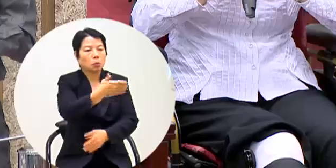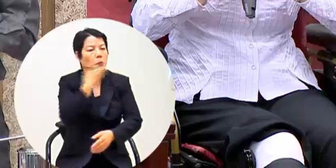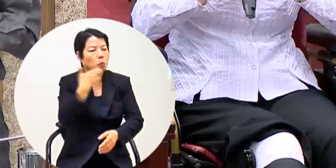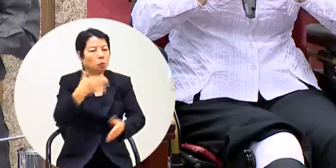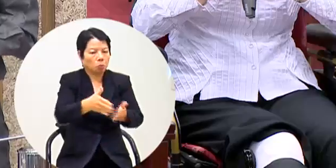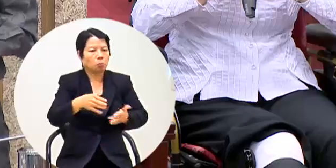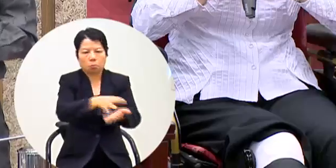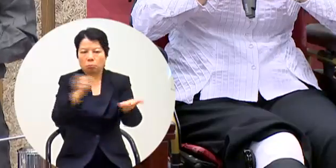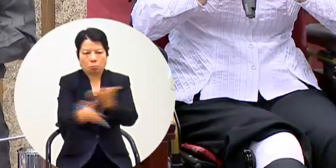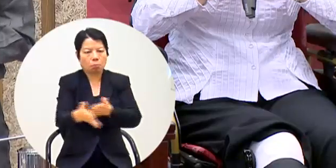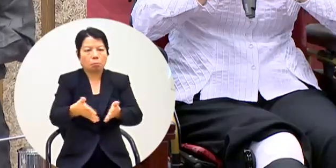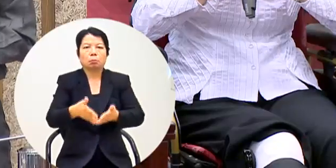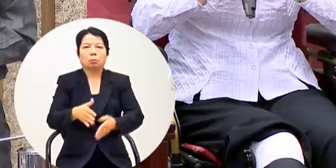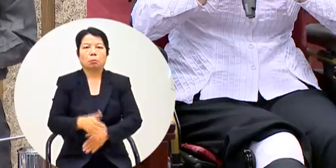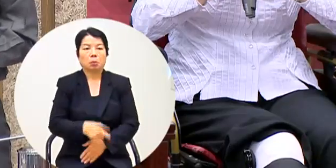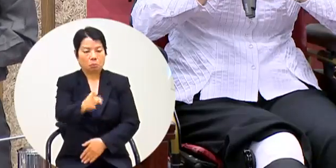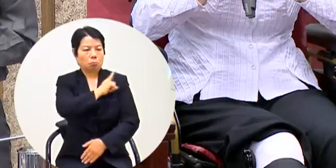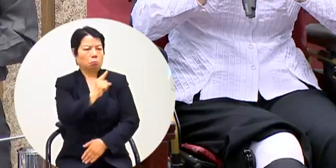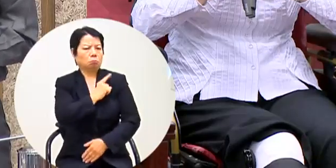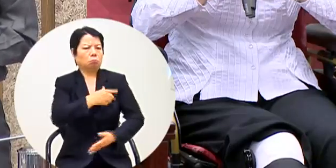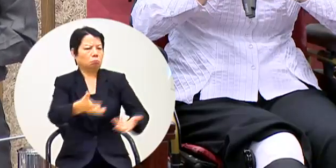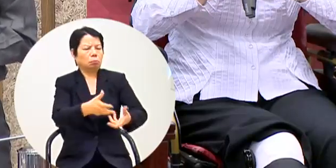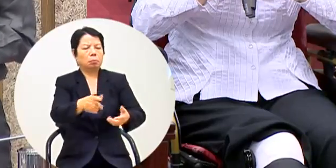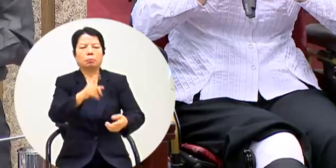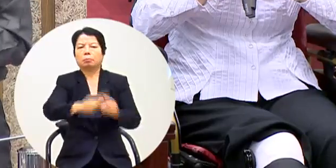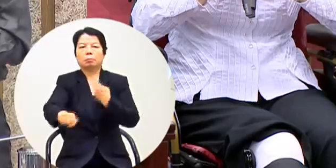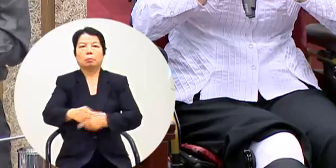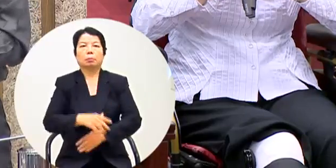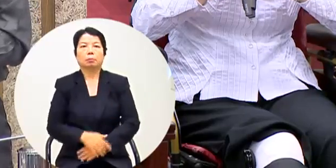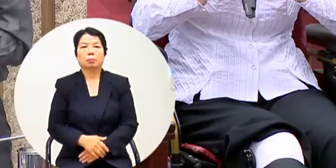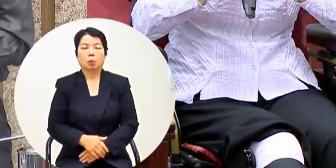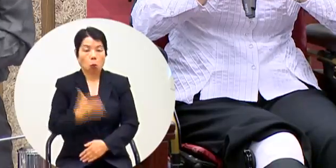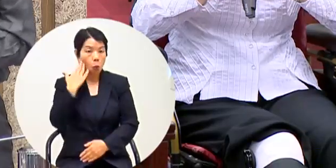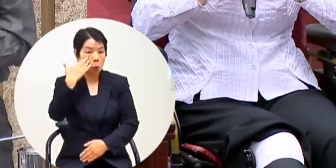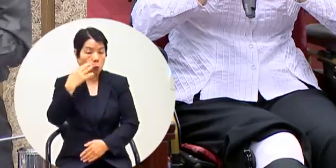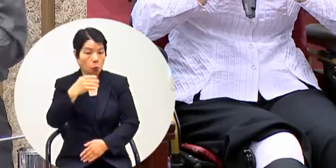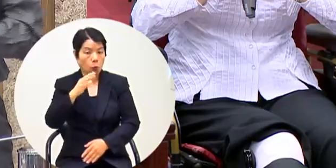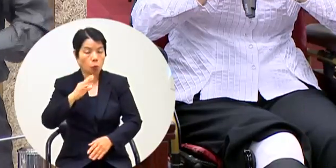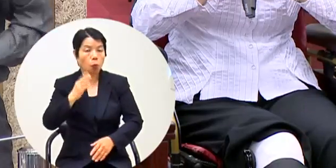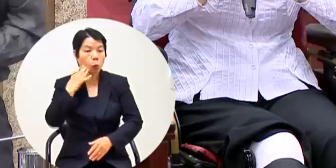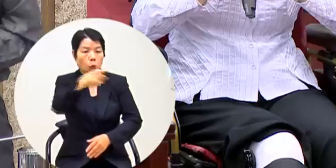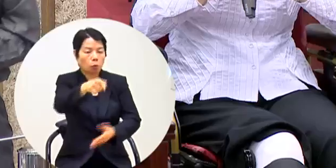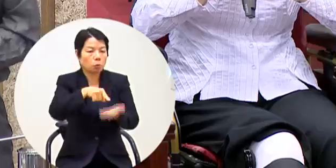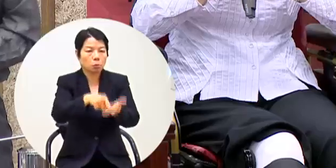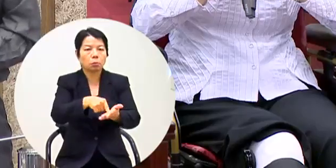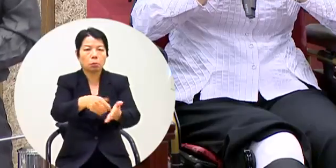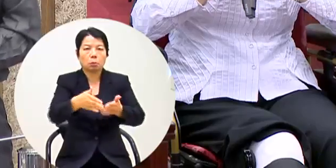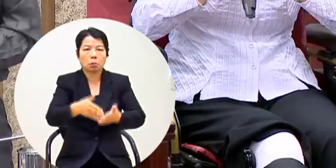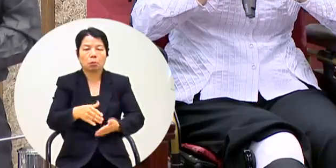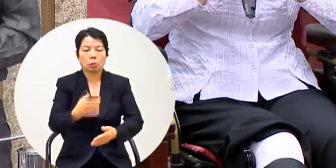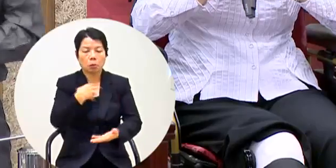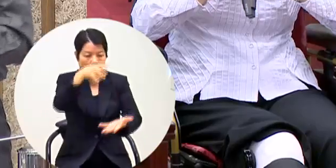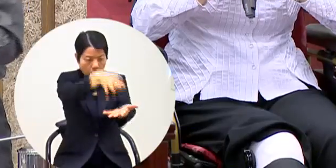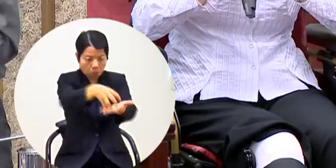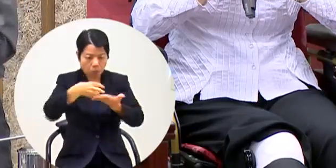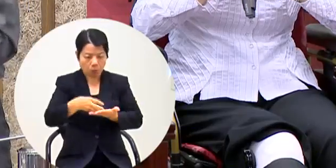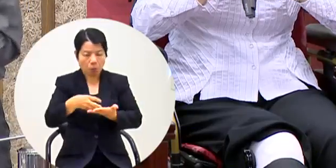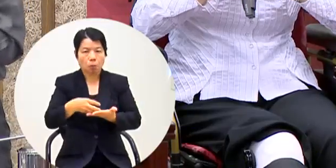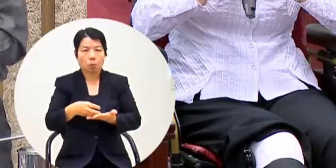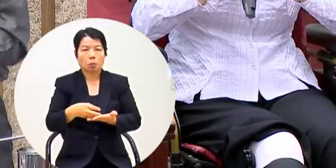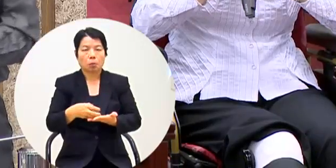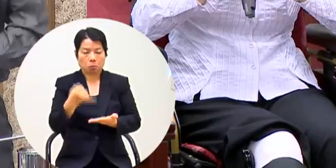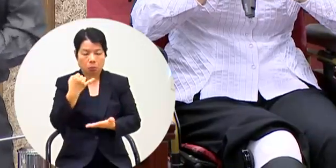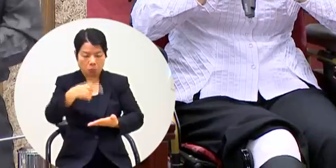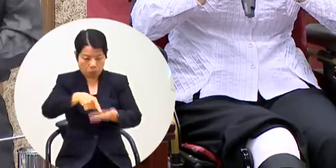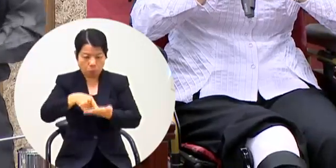设。那我们现在要改造，你如果有需要，你是什么行业，你拿证明，我们会有个申请表格，我们会主动跟他谈。 我